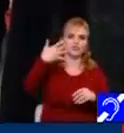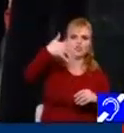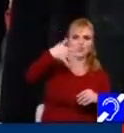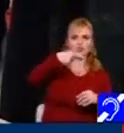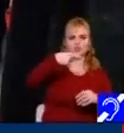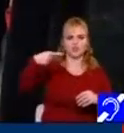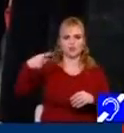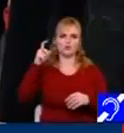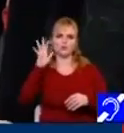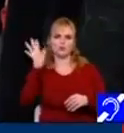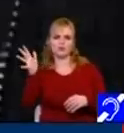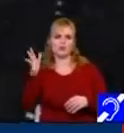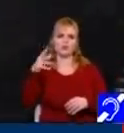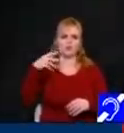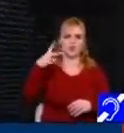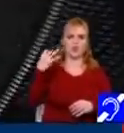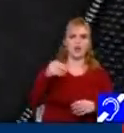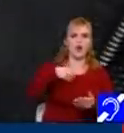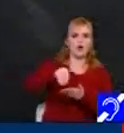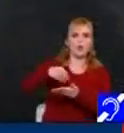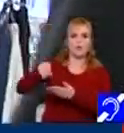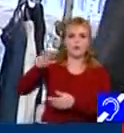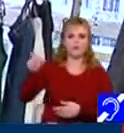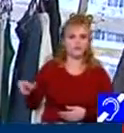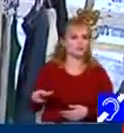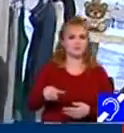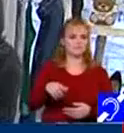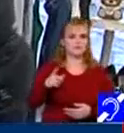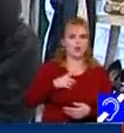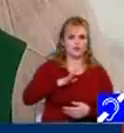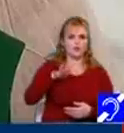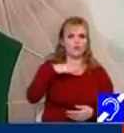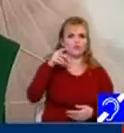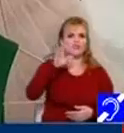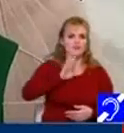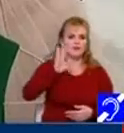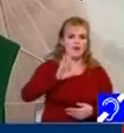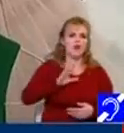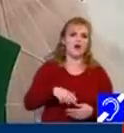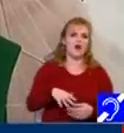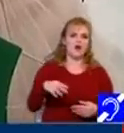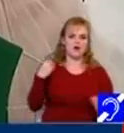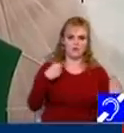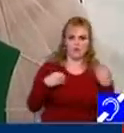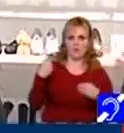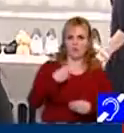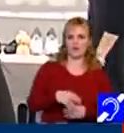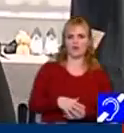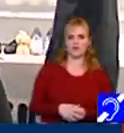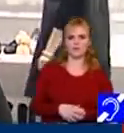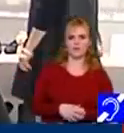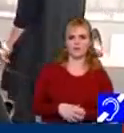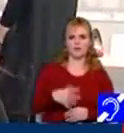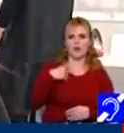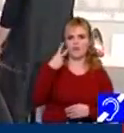și maxim 150-200 de lei. Cumpărătorii nu s-au lăsat mult așteptați. Multe femei și-au găsit aici ținute pentru noaptea dintre ani. Au fost